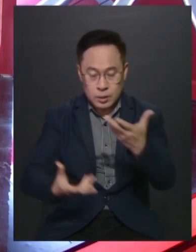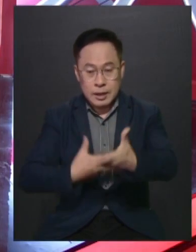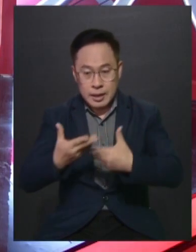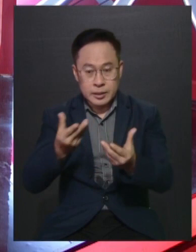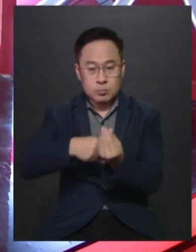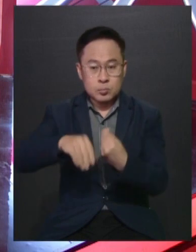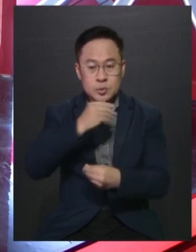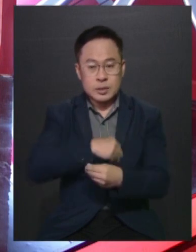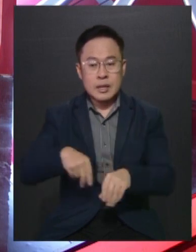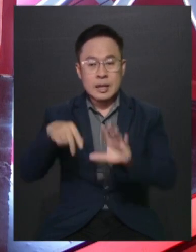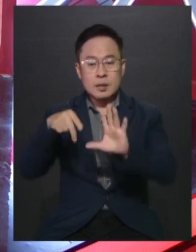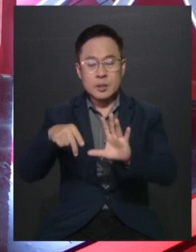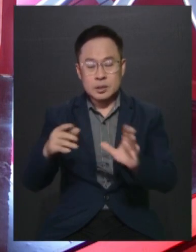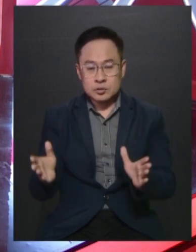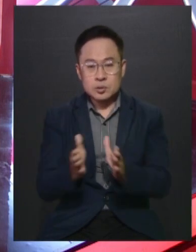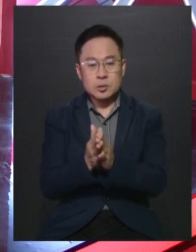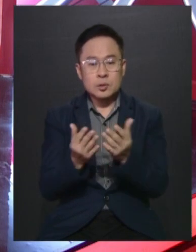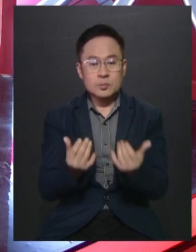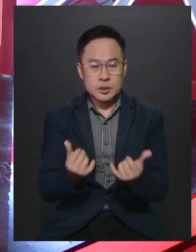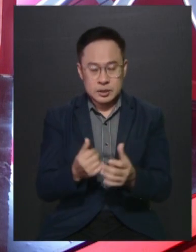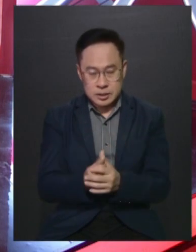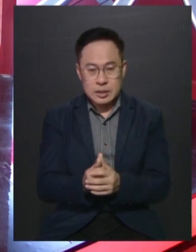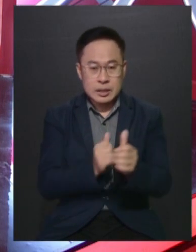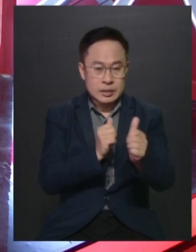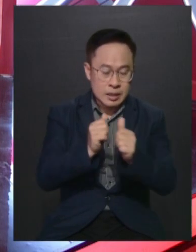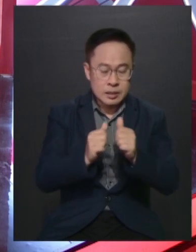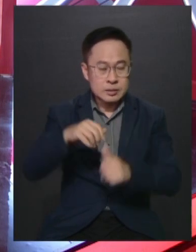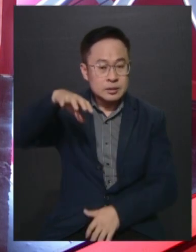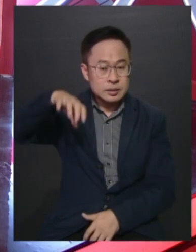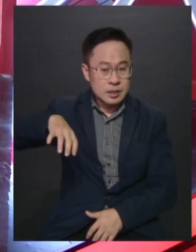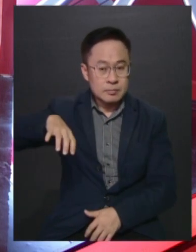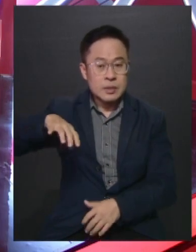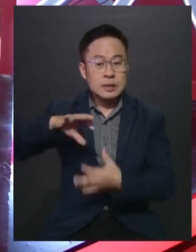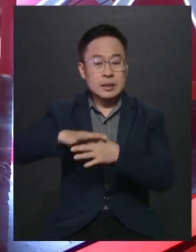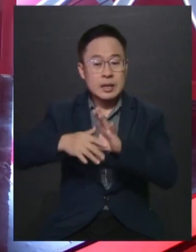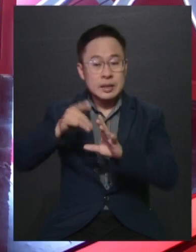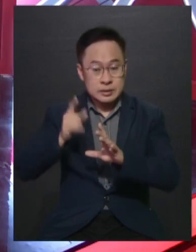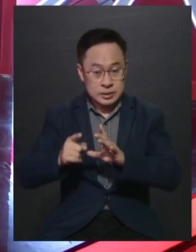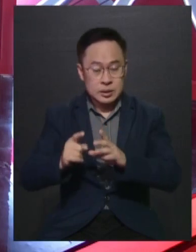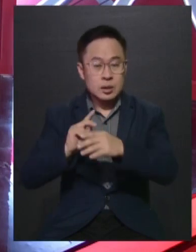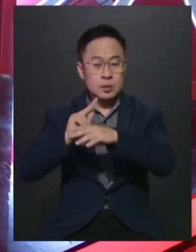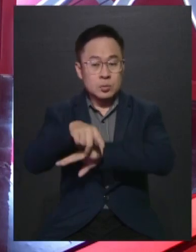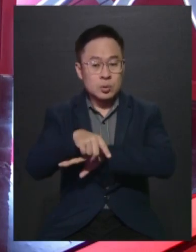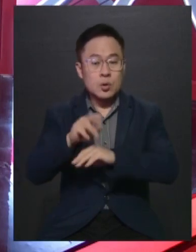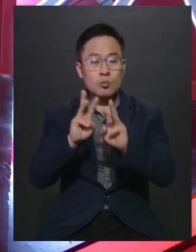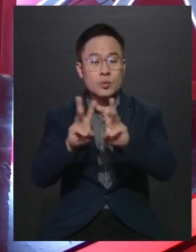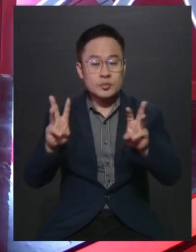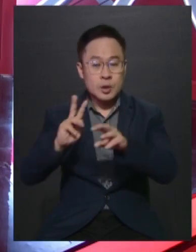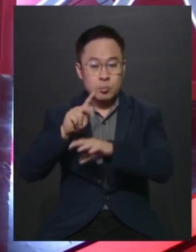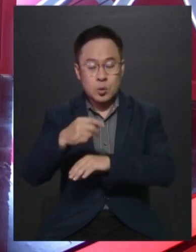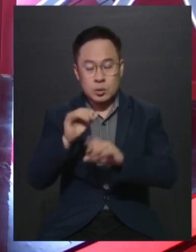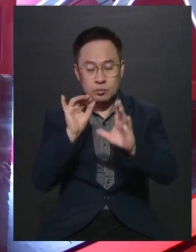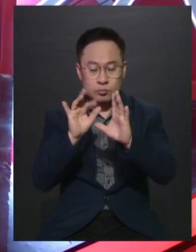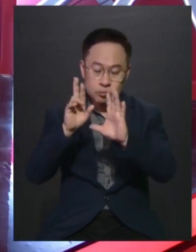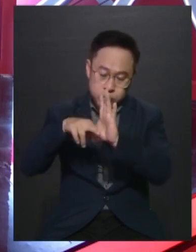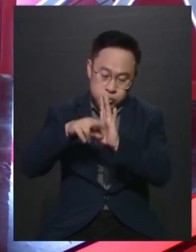ไทยลีกนะคะไม่ว่าจะเป็นเรื่องของยอดคนดูไม่ว่าจะเป็นในสนามนะหรือแม้แต่ช่องทางออนไลน์ในระยะหลังเนี่ยมันเพิ่มสูงมากขึ้น